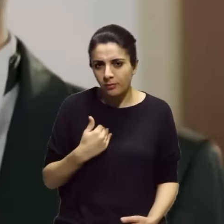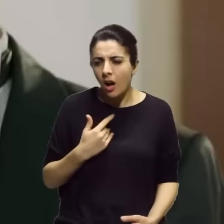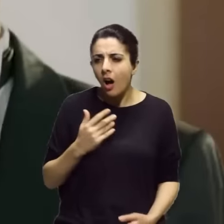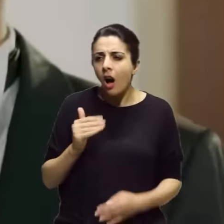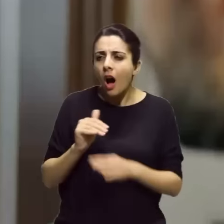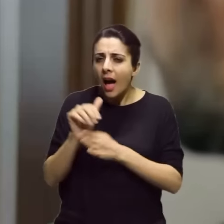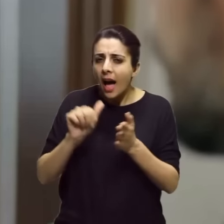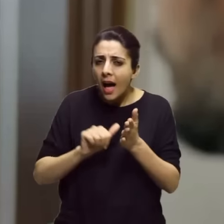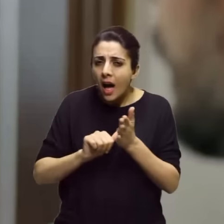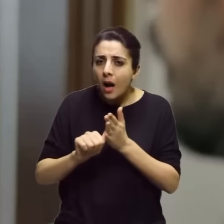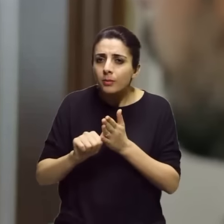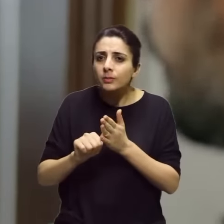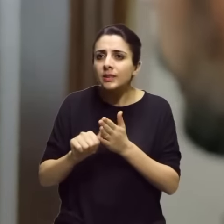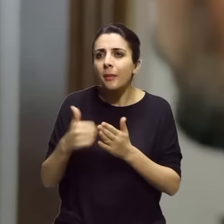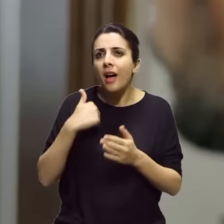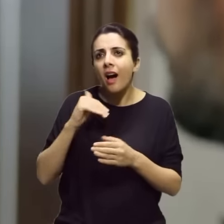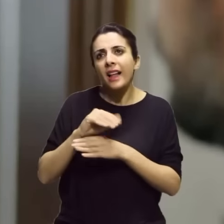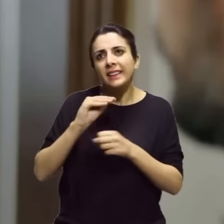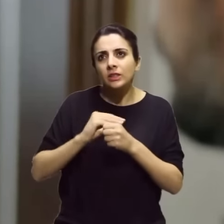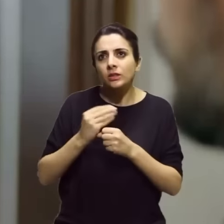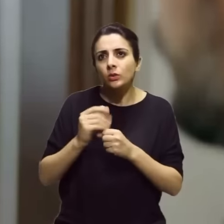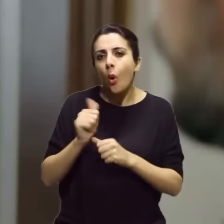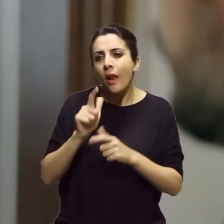Hayatım boyunca çok önemli bir yerin olacak.